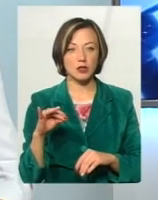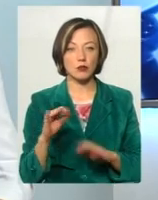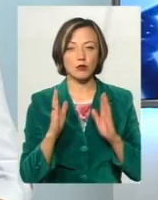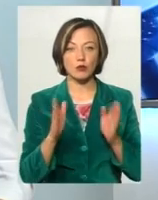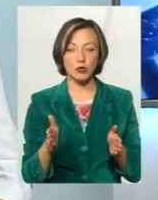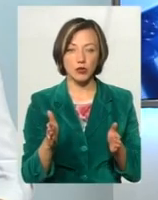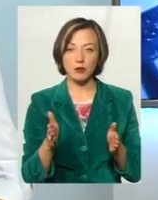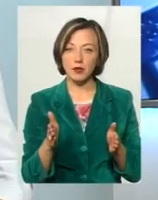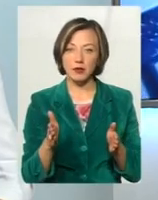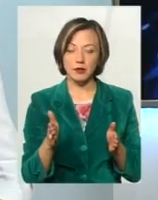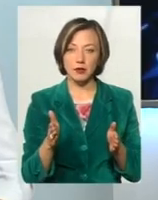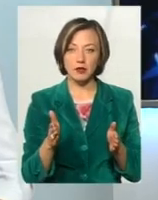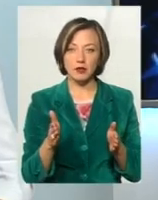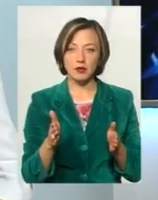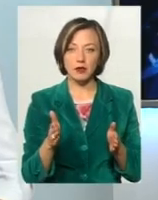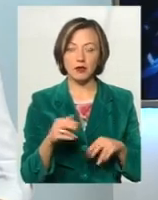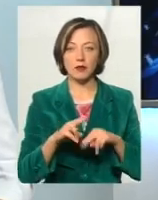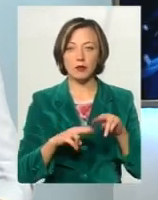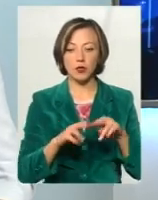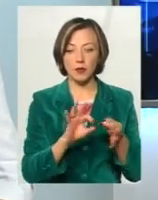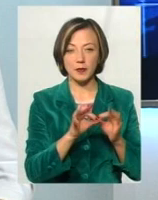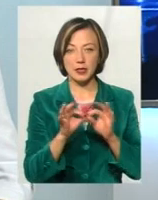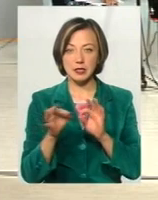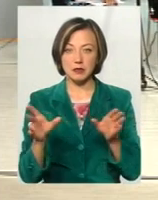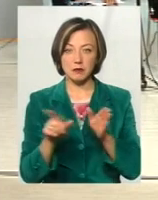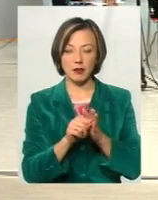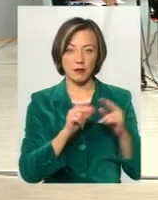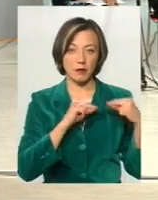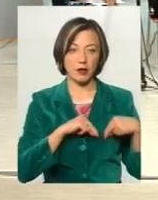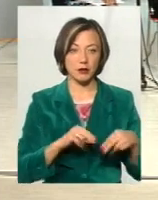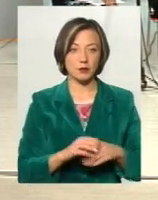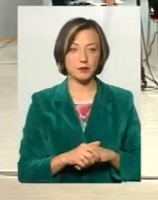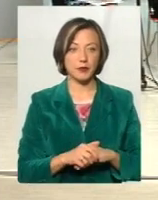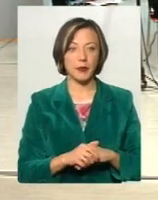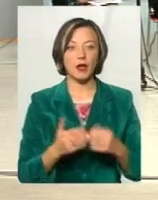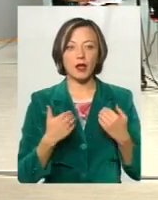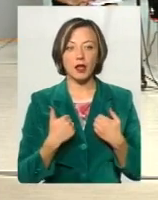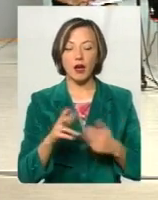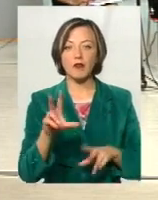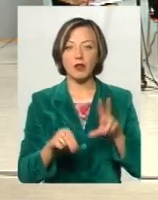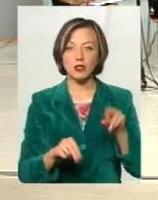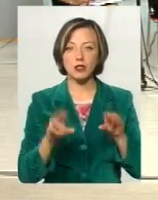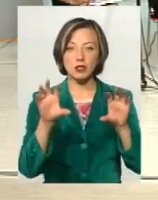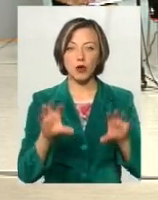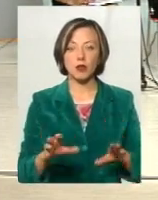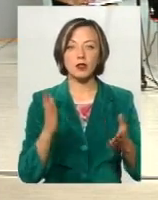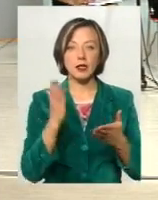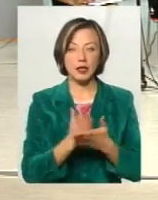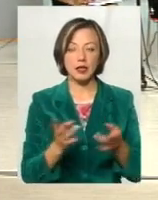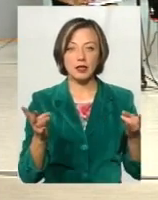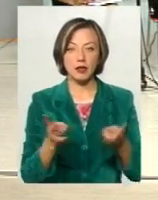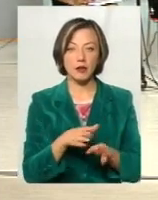будемо вибудовувати ланцюжок співпраці? Ну, я вважаю, що закон є, його треба виконувати.